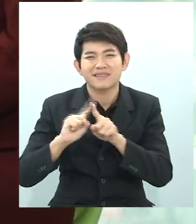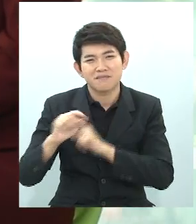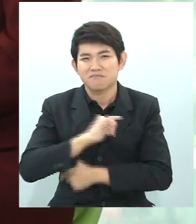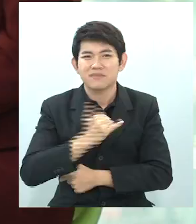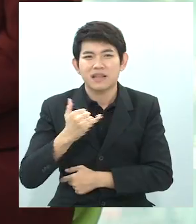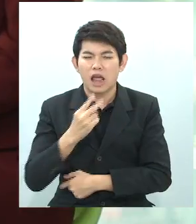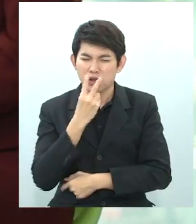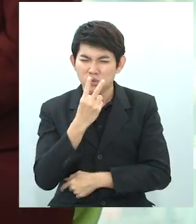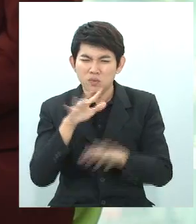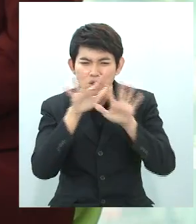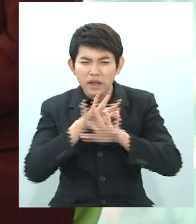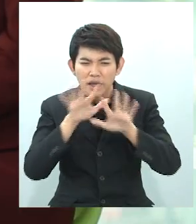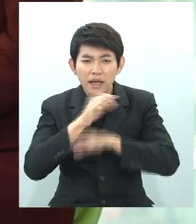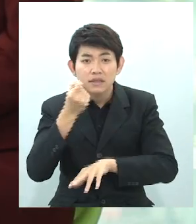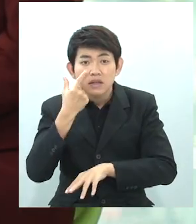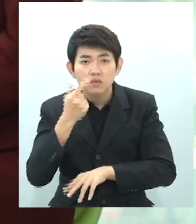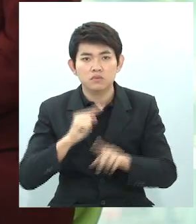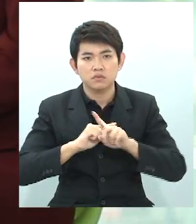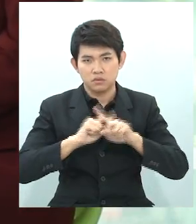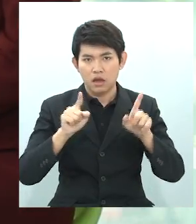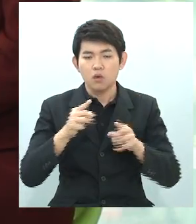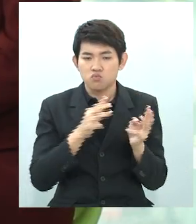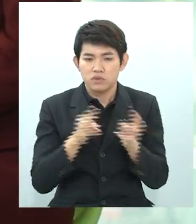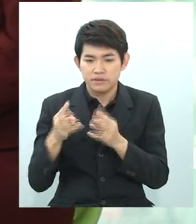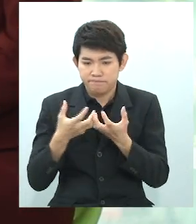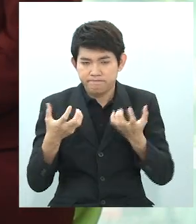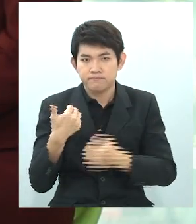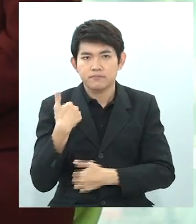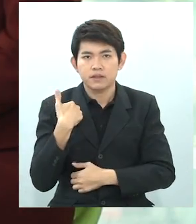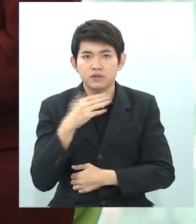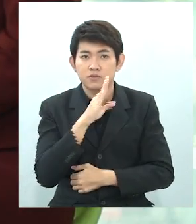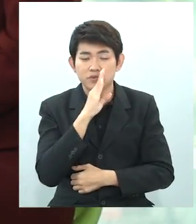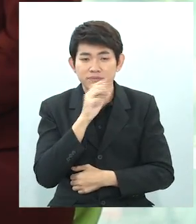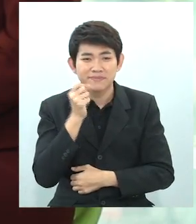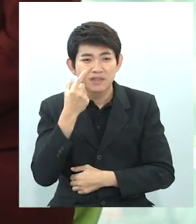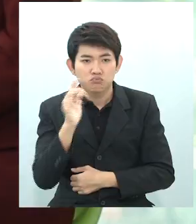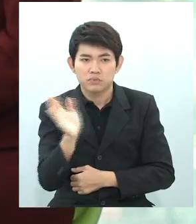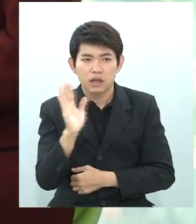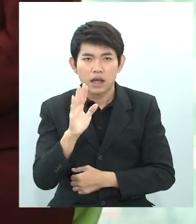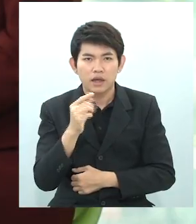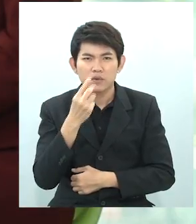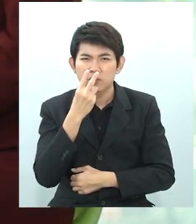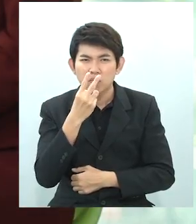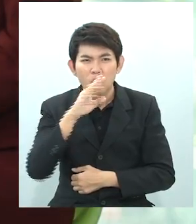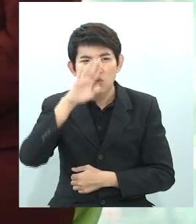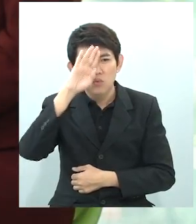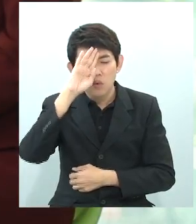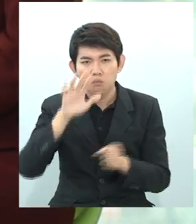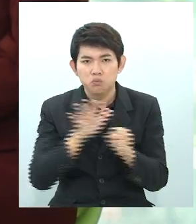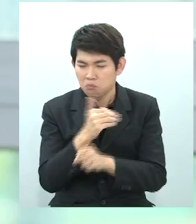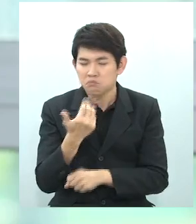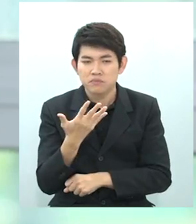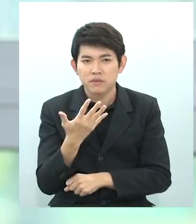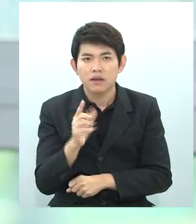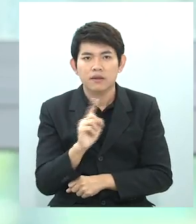ดูคล้ายๆสิวนะคะแต่จริงๆจะมีวิธีแยกนะคะก็คือถ้ามันไม่ใช่สิวก็จะไม่มีรอยโรคครบที่เรากล่าวถึงก็คือ